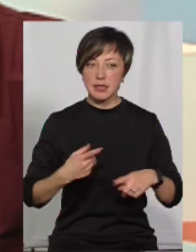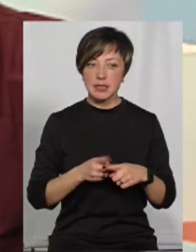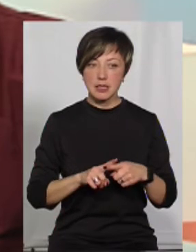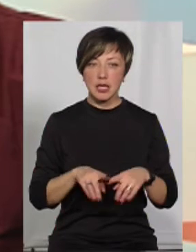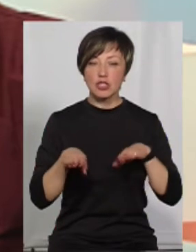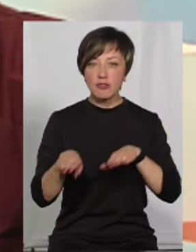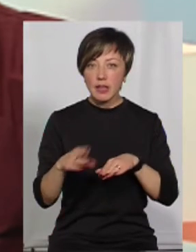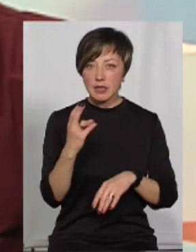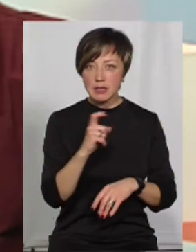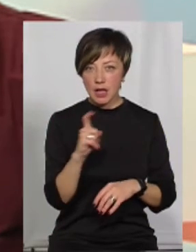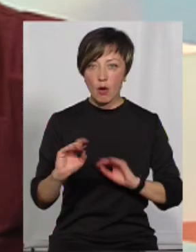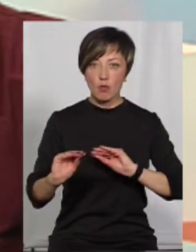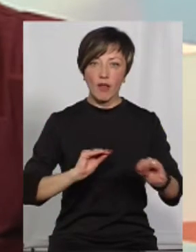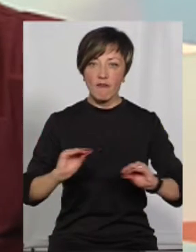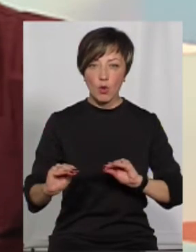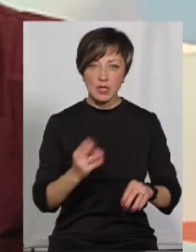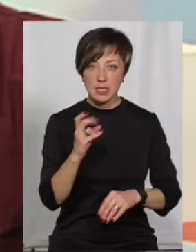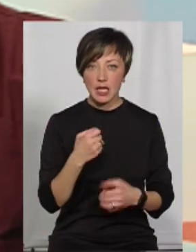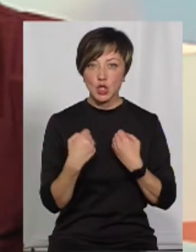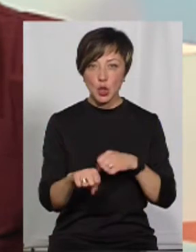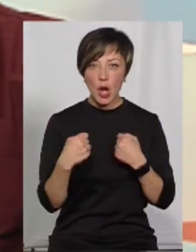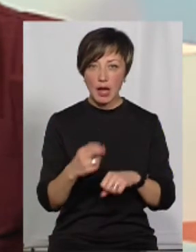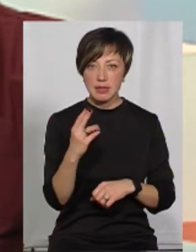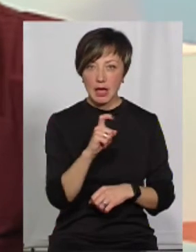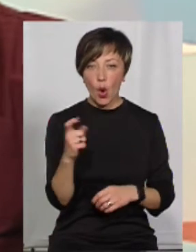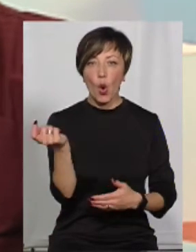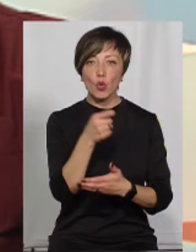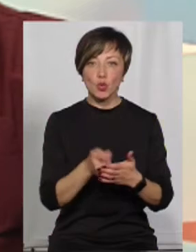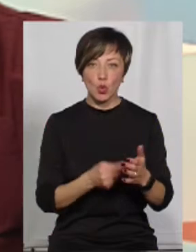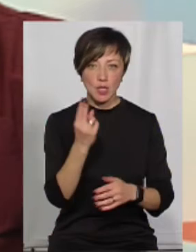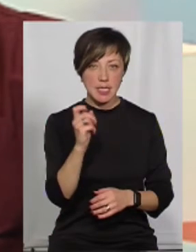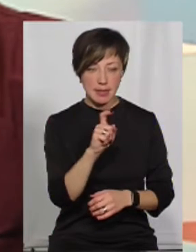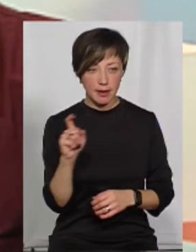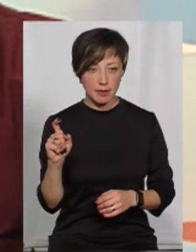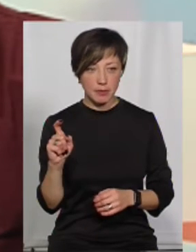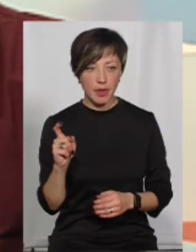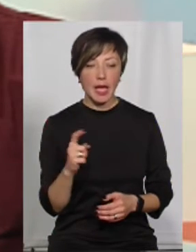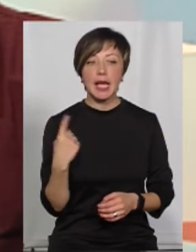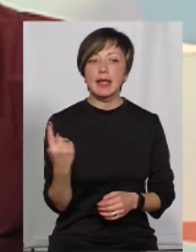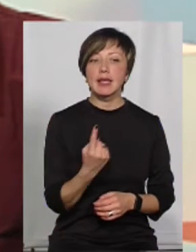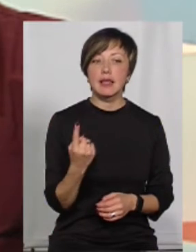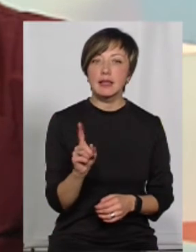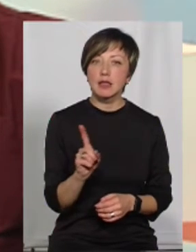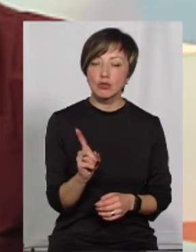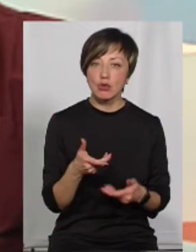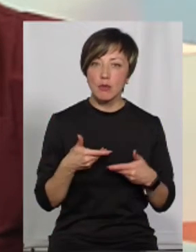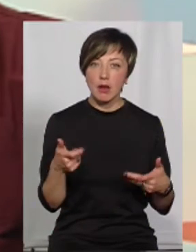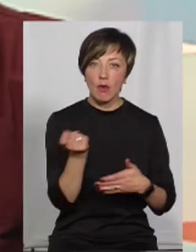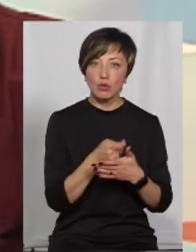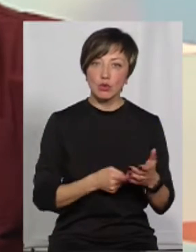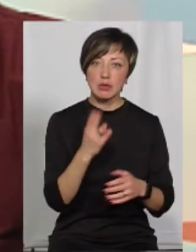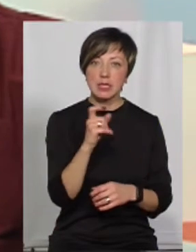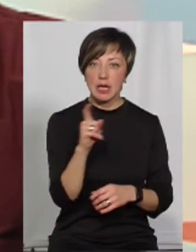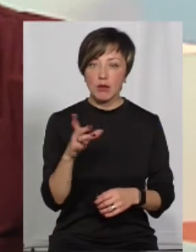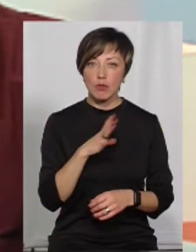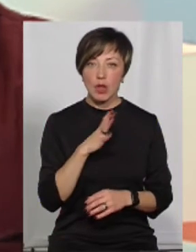це швейний цех, це бутафорський цех, це столярний цех, художній цех. Єдине, що ми в художньому цеху, у